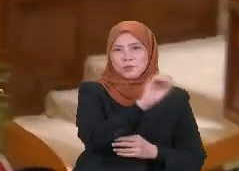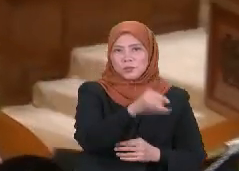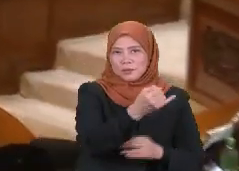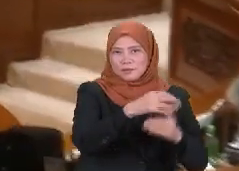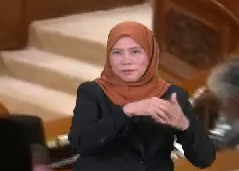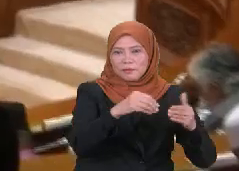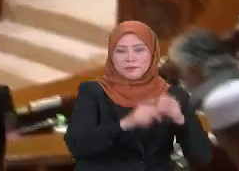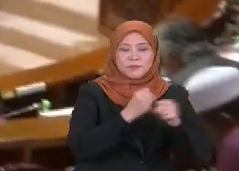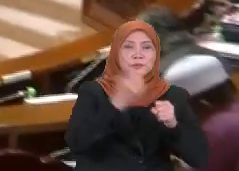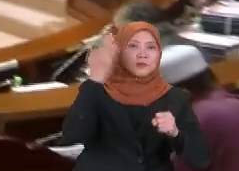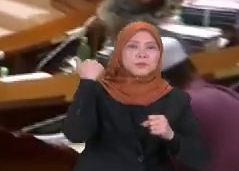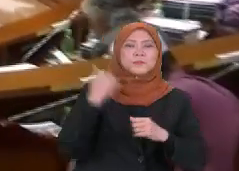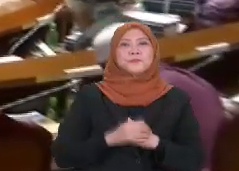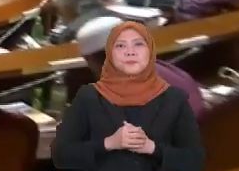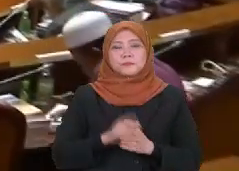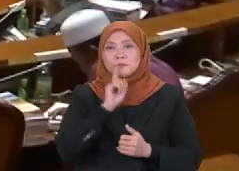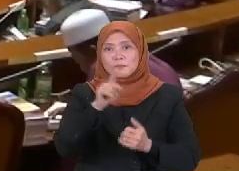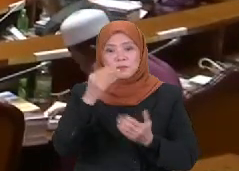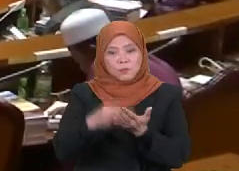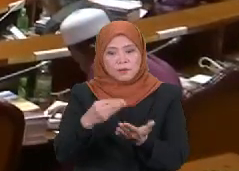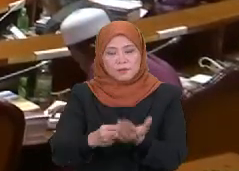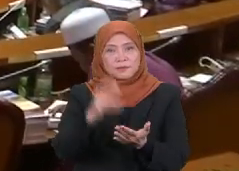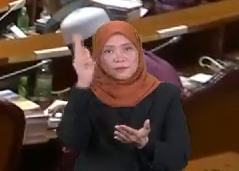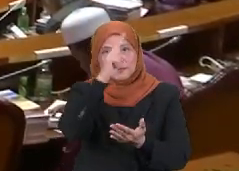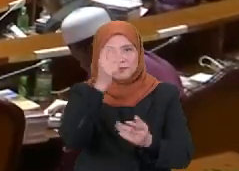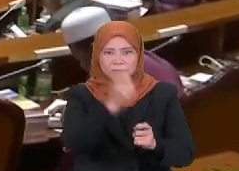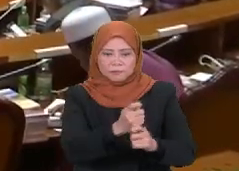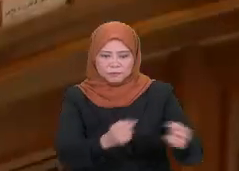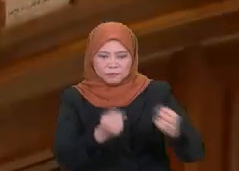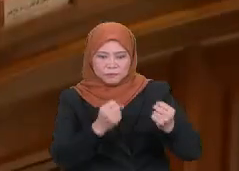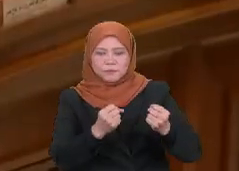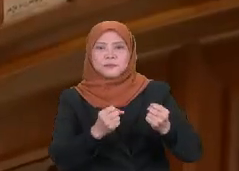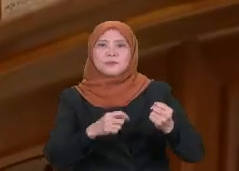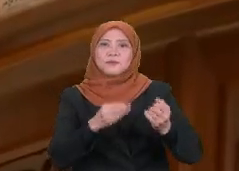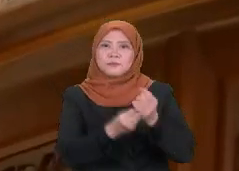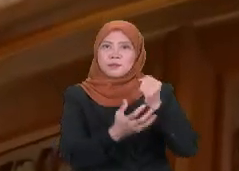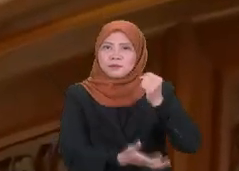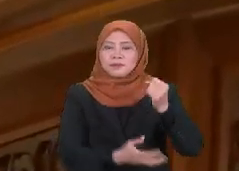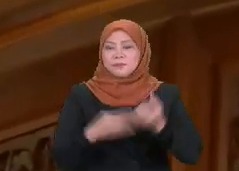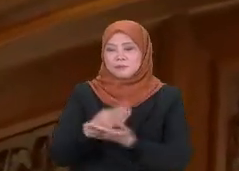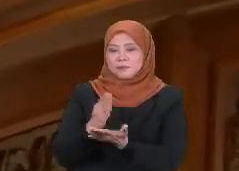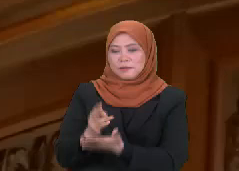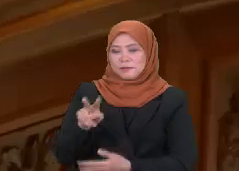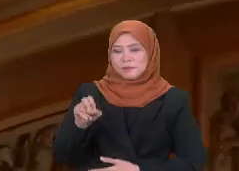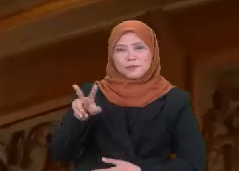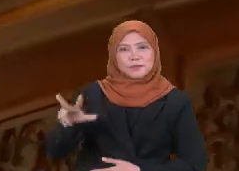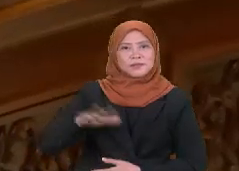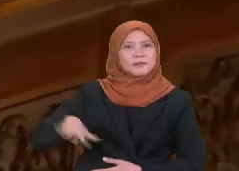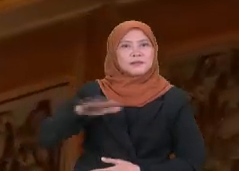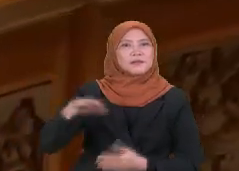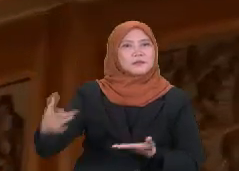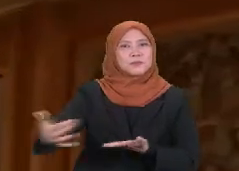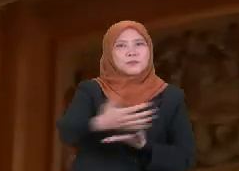RM90.49 juta tahun lalu. Bagi memastikan kewangan kerajaan negeri kekal utuh dan lestari, belanjawan 2023 menganggarkan